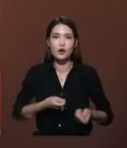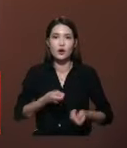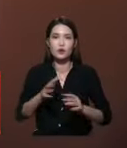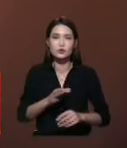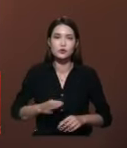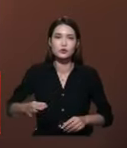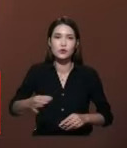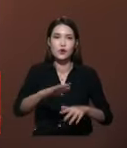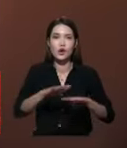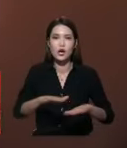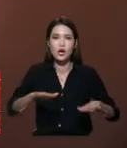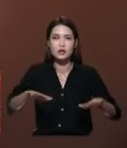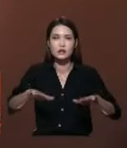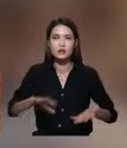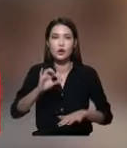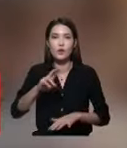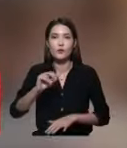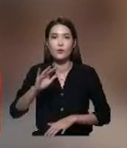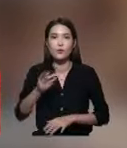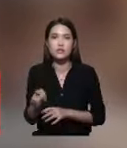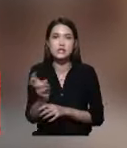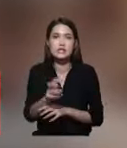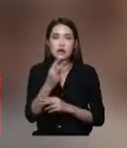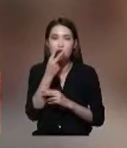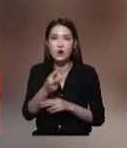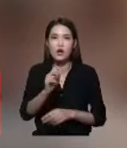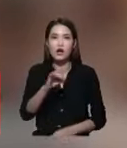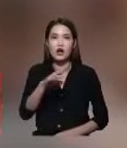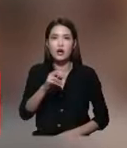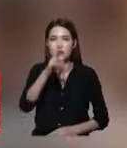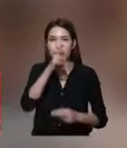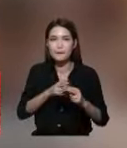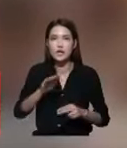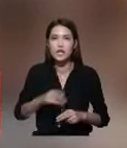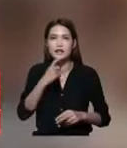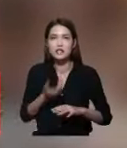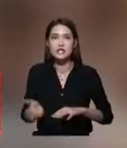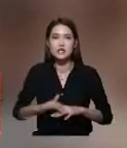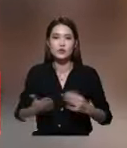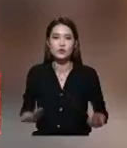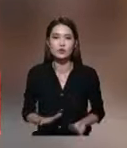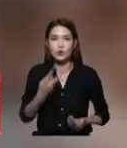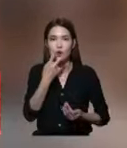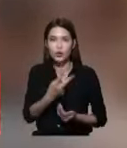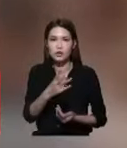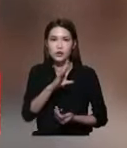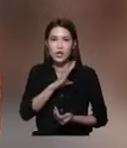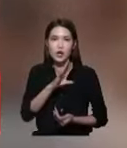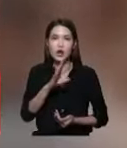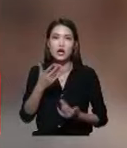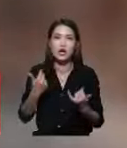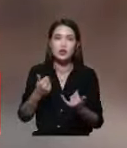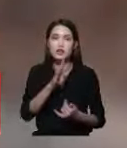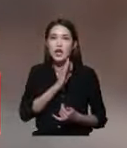өкілдері облыстық балалар омбудсмені барған. Олар Артем мен інісі қиын жағдайда өмір сүріп жатқанын көрді. Безбүйрек